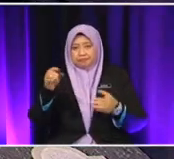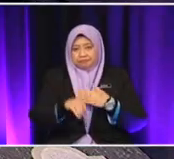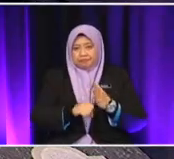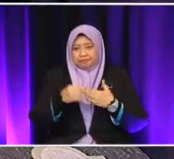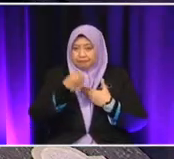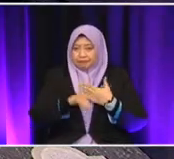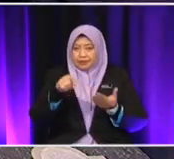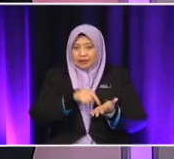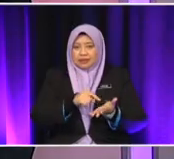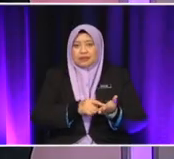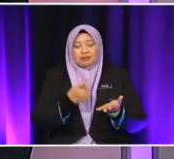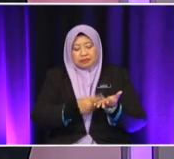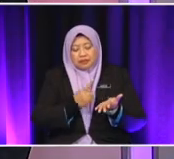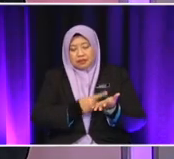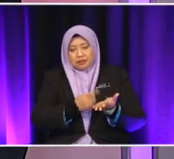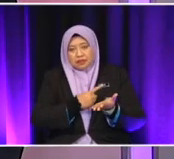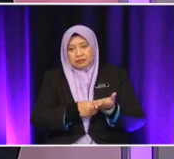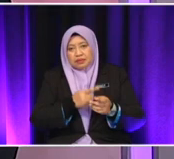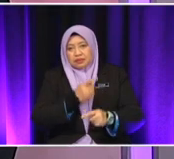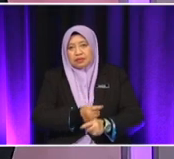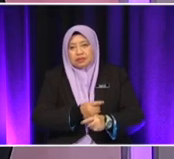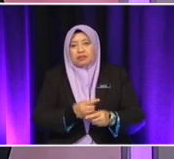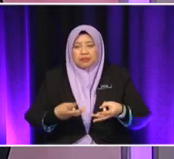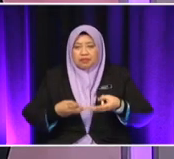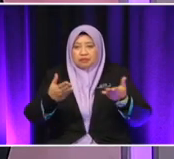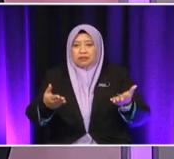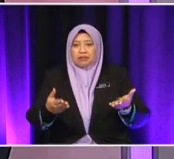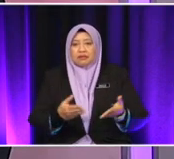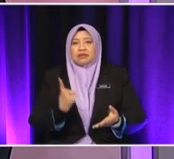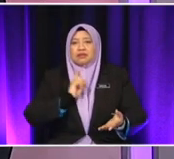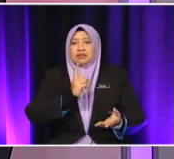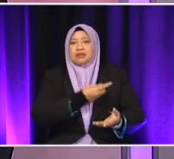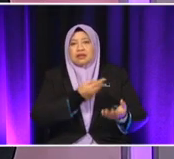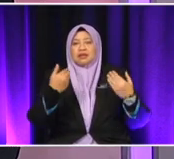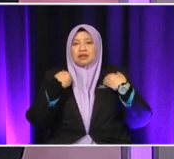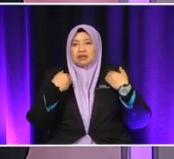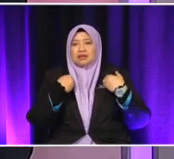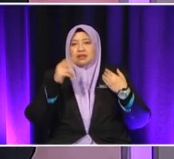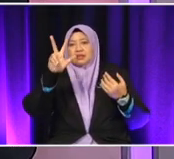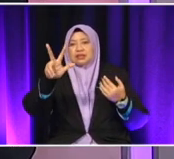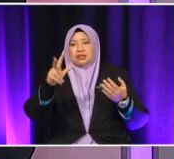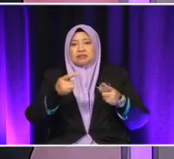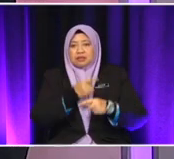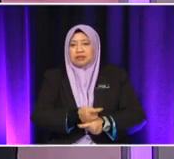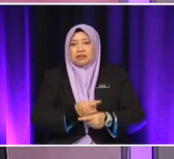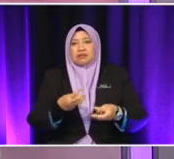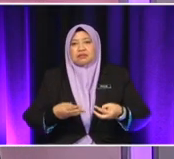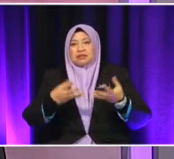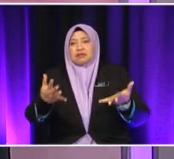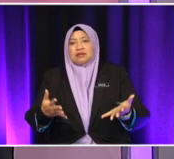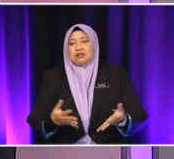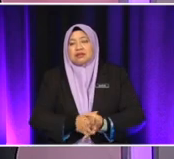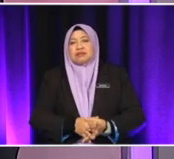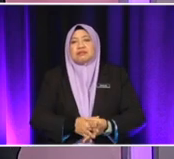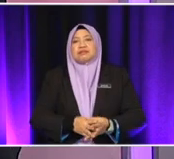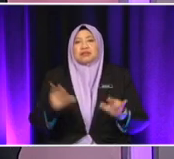membicarakan penentu penentu penawaran juga kita ada lagi penentu tiga lagi penentu penawaran yang berkaitan